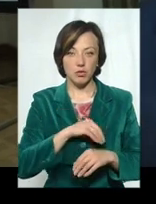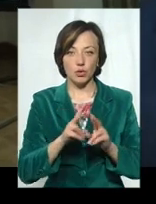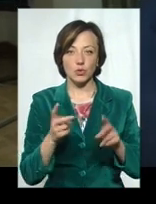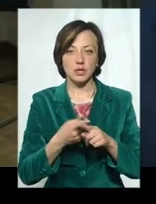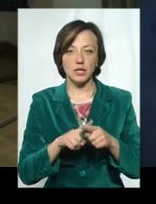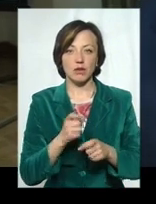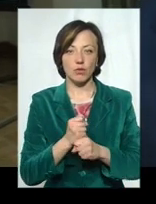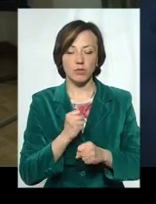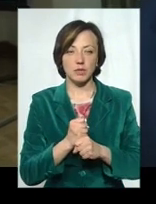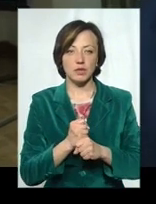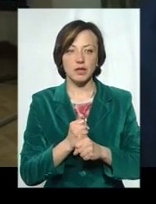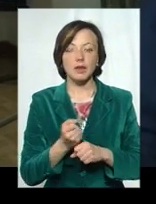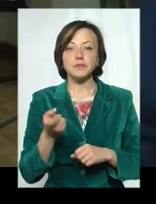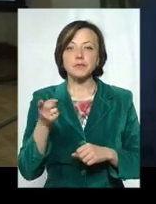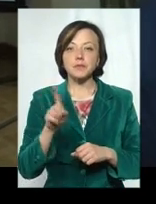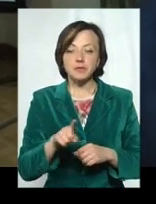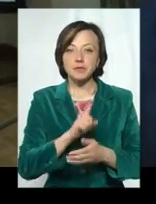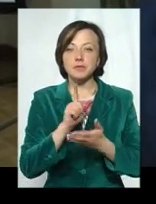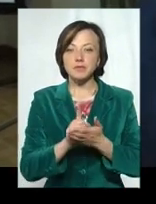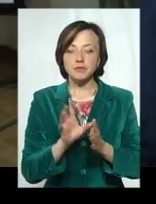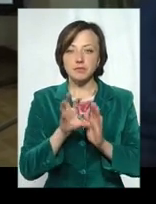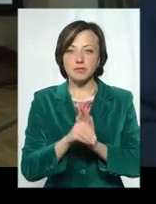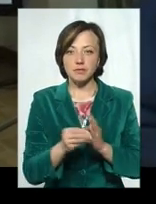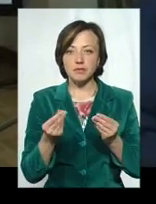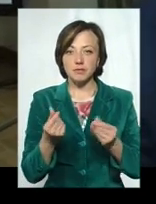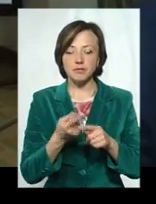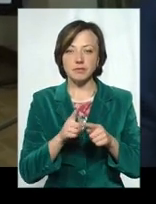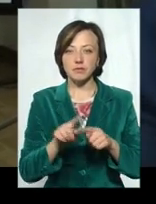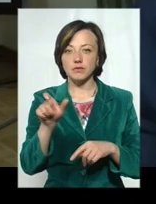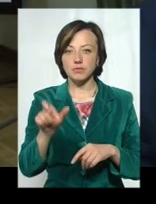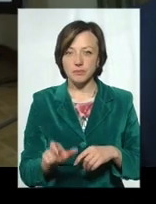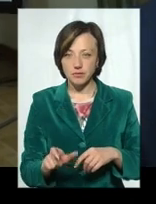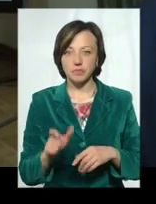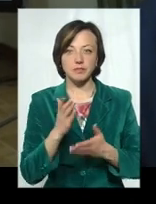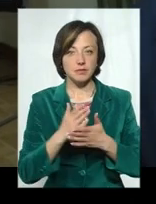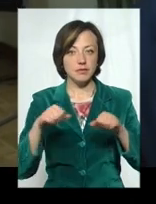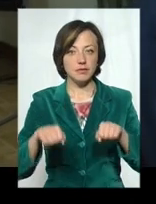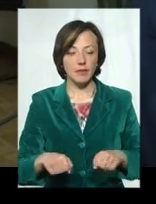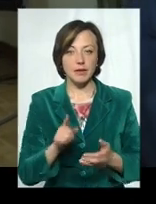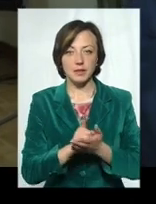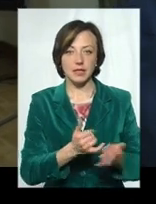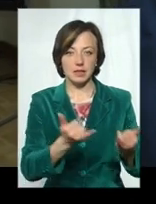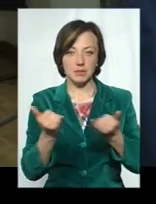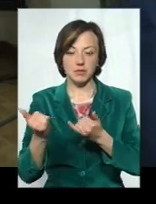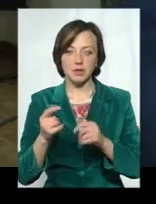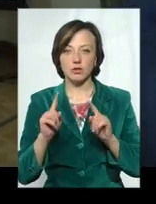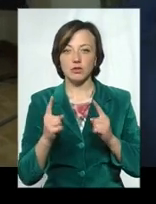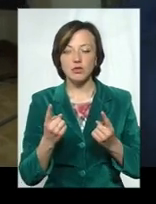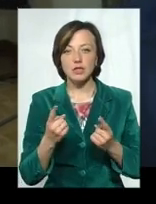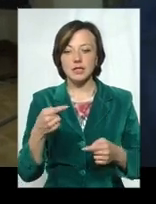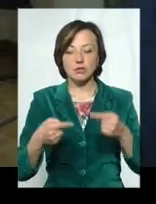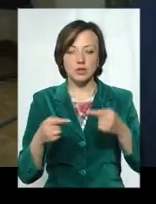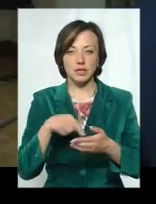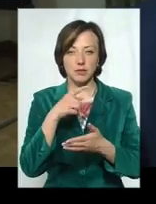це робить. Значить, він повинен вносити якісь платежі за цю людину, щоб вона теж мала право на пенсійне забезпечення. Це дуже дискусійне